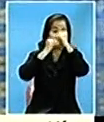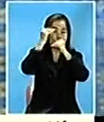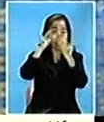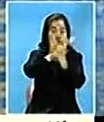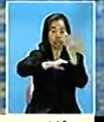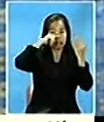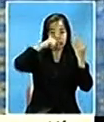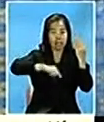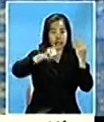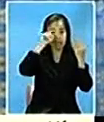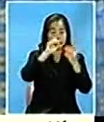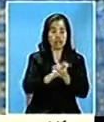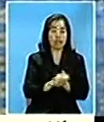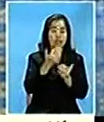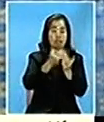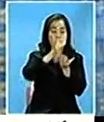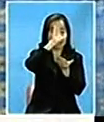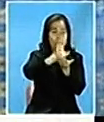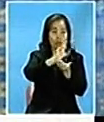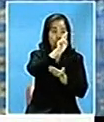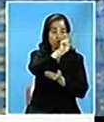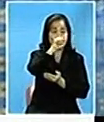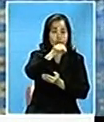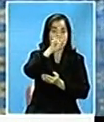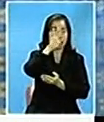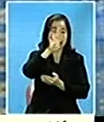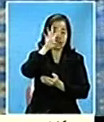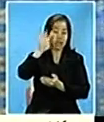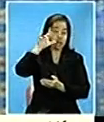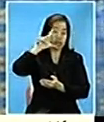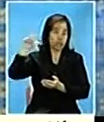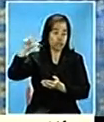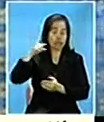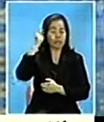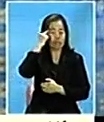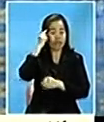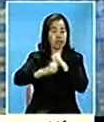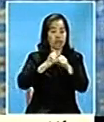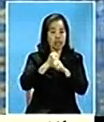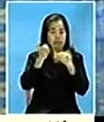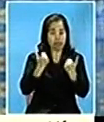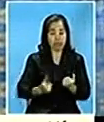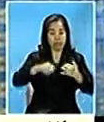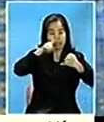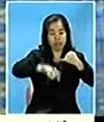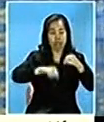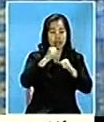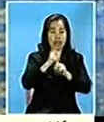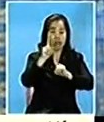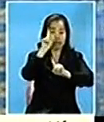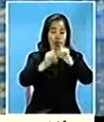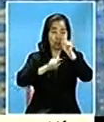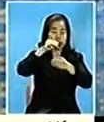งบประมาณ 2.4 ล้านล้านเนี่ยเชื่อมั่นได้เลยว่าปลายปีเนี่ยจะสร้าง GDP ได้11ล้านล้